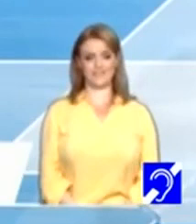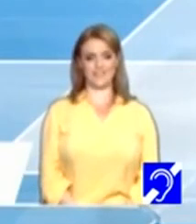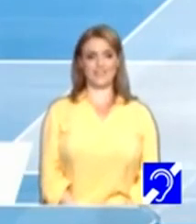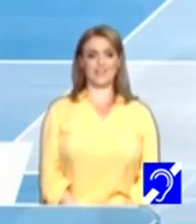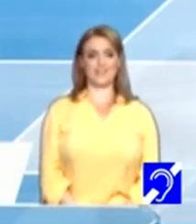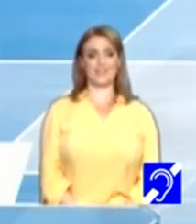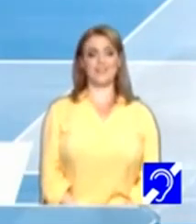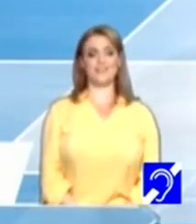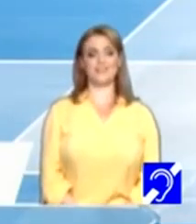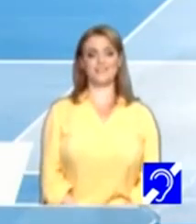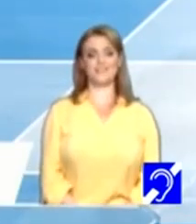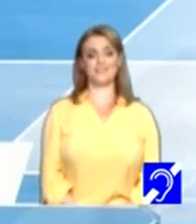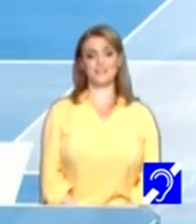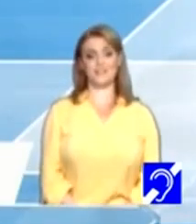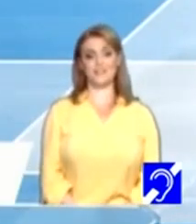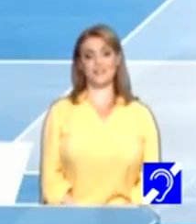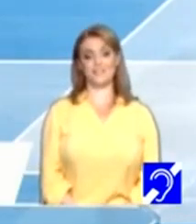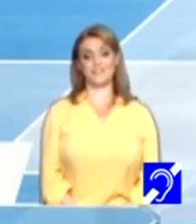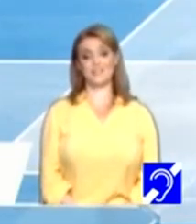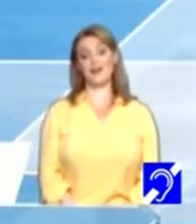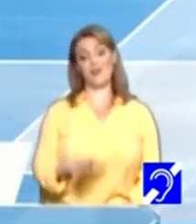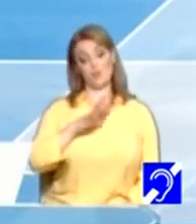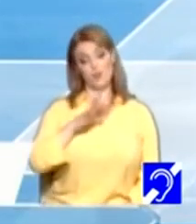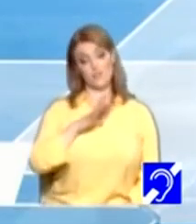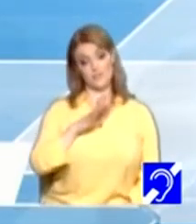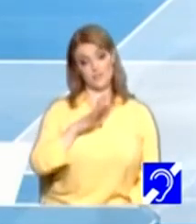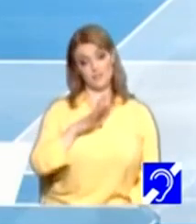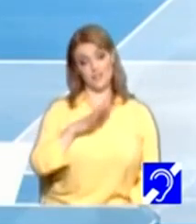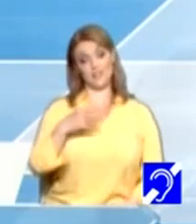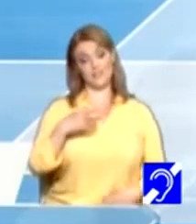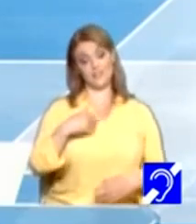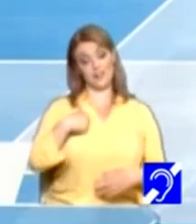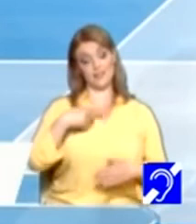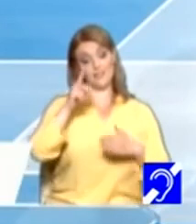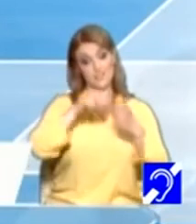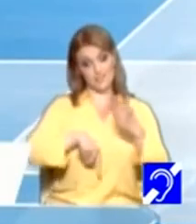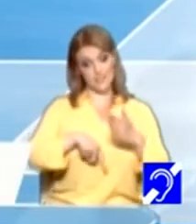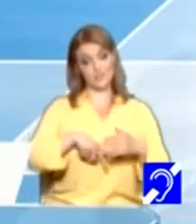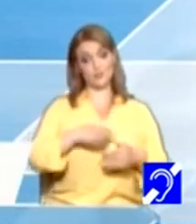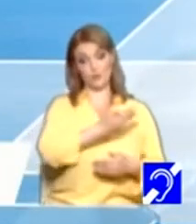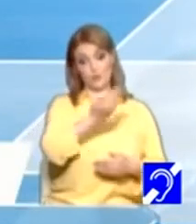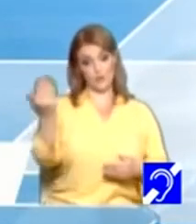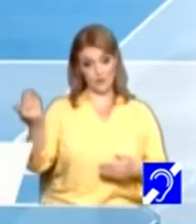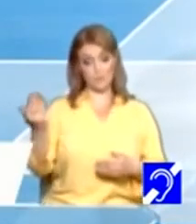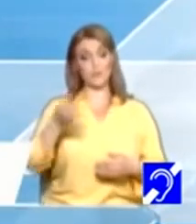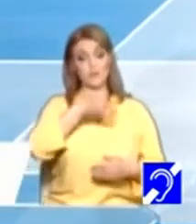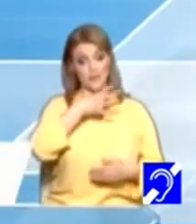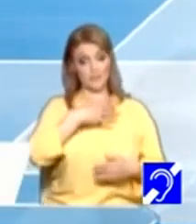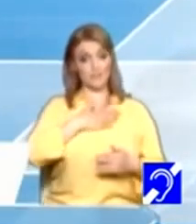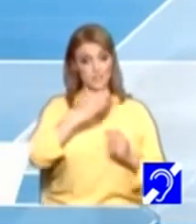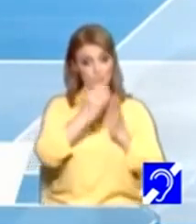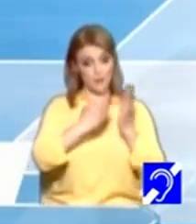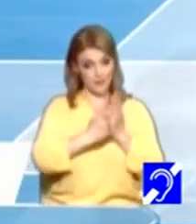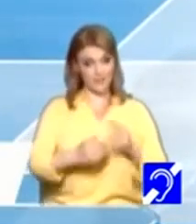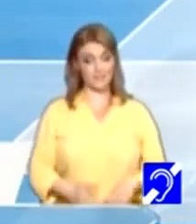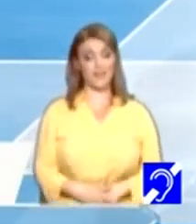avut astăzi puțin de lucru. A fost însă, sper, o dezbatere reușită și pentru dumneavoastră, dar mai ales pentru